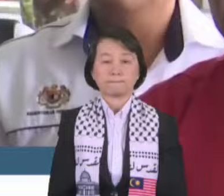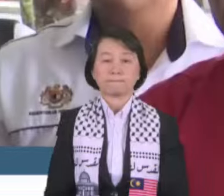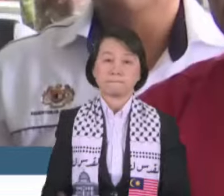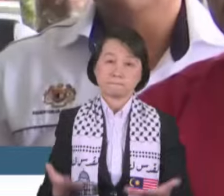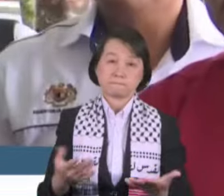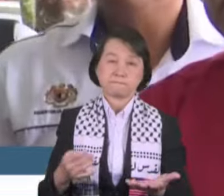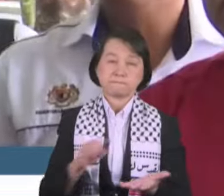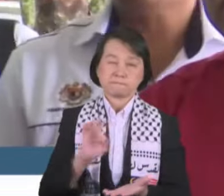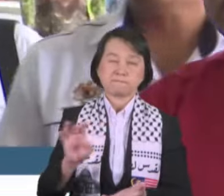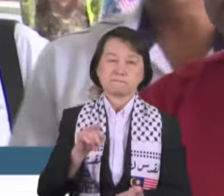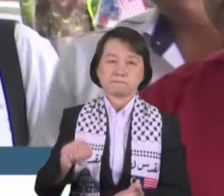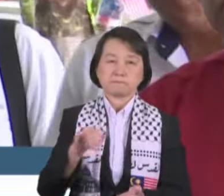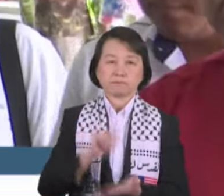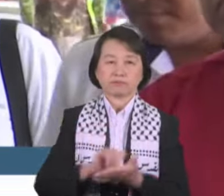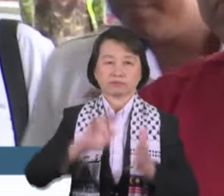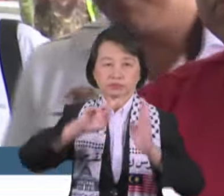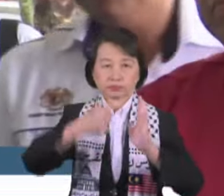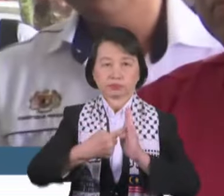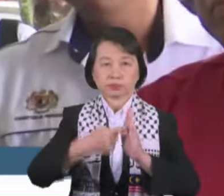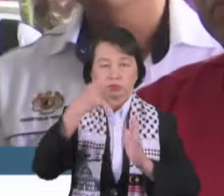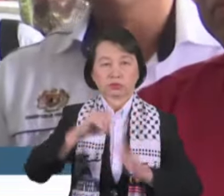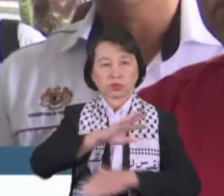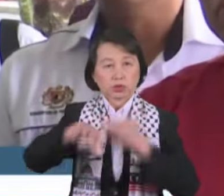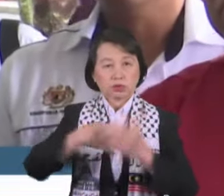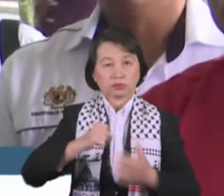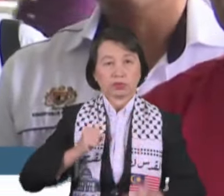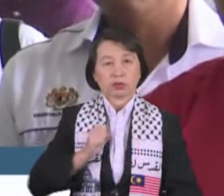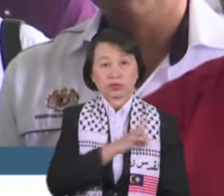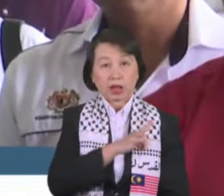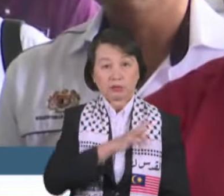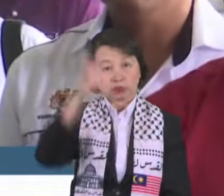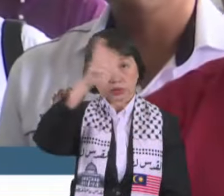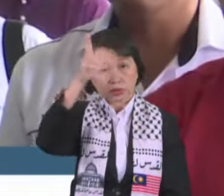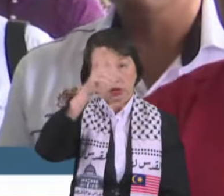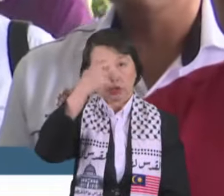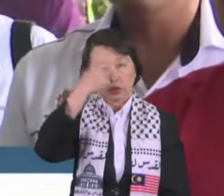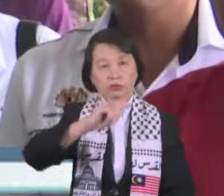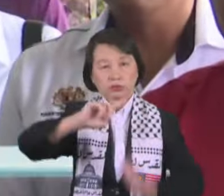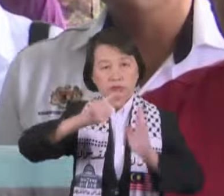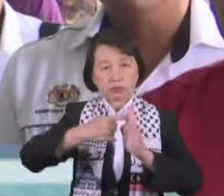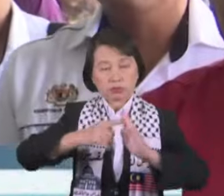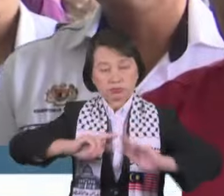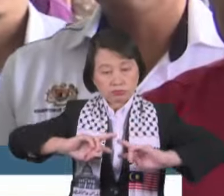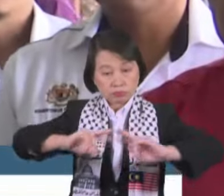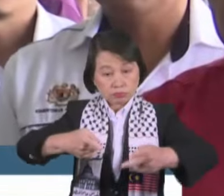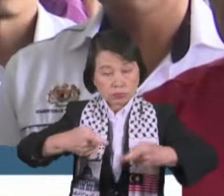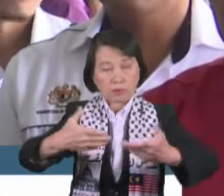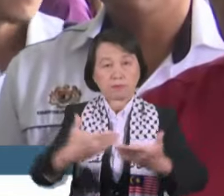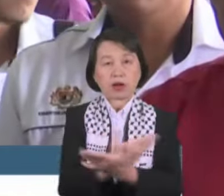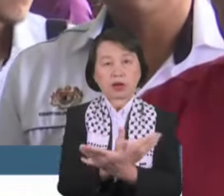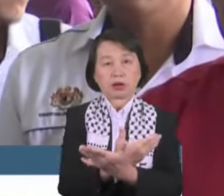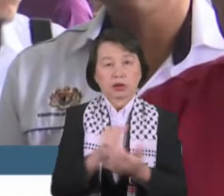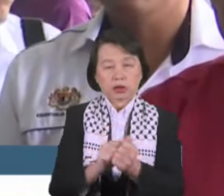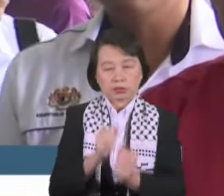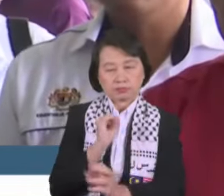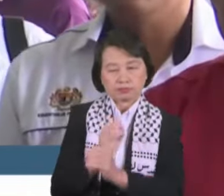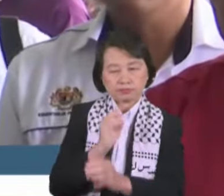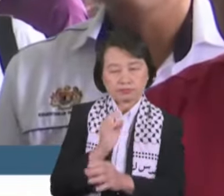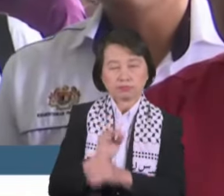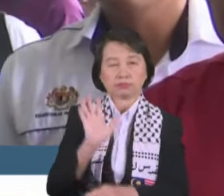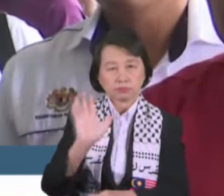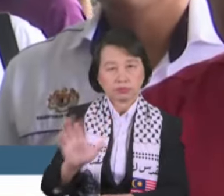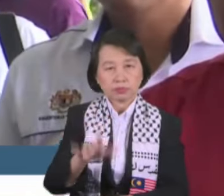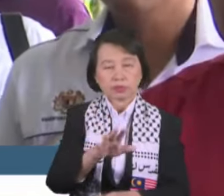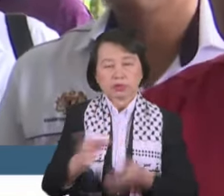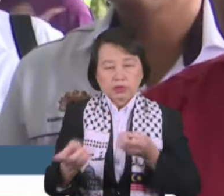Ini merupakan satu titik tolak untuk semua penjawat awam memulakan langkah baru dari segi produktiviti, dari